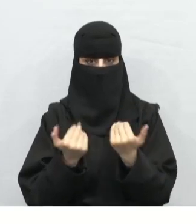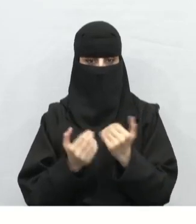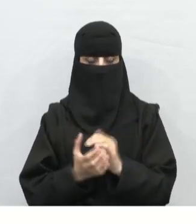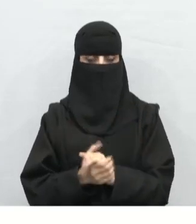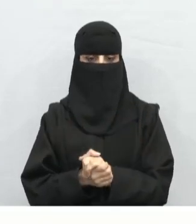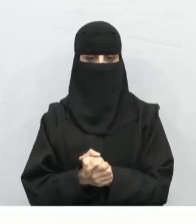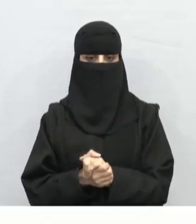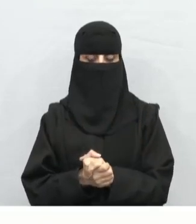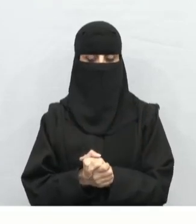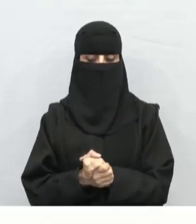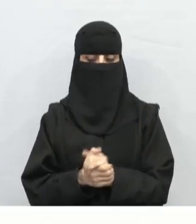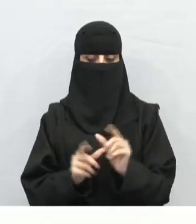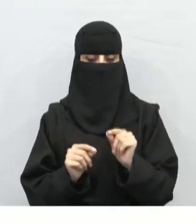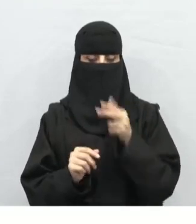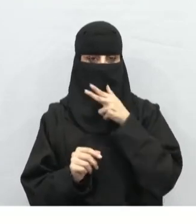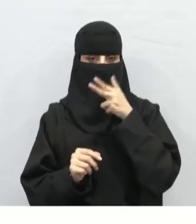قال صالح